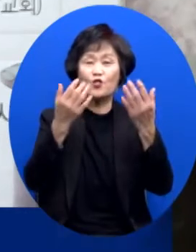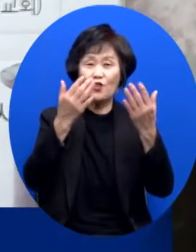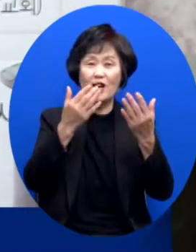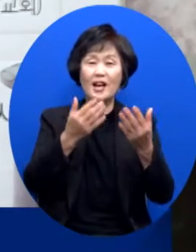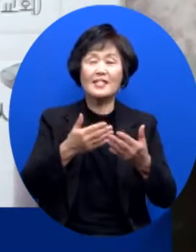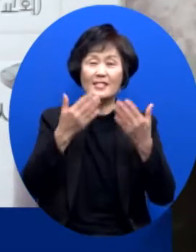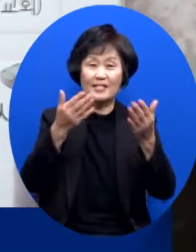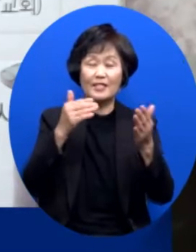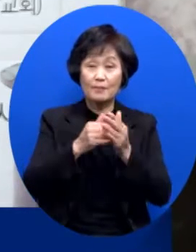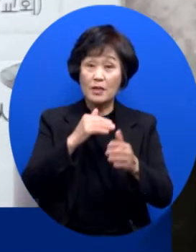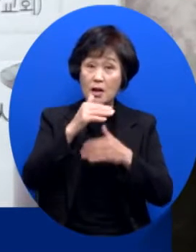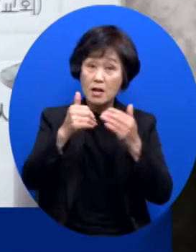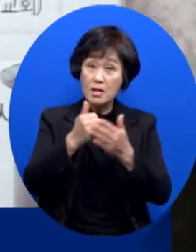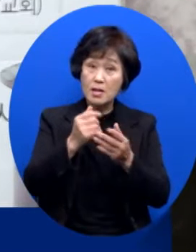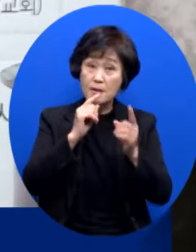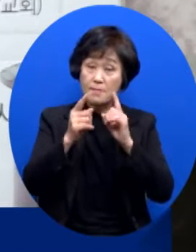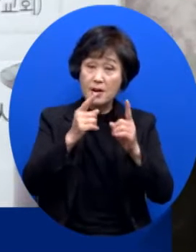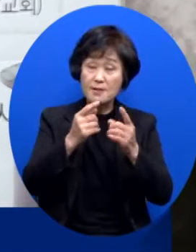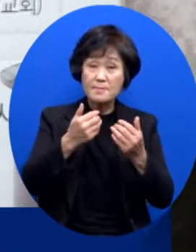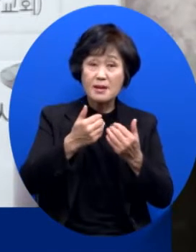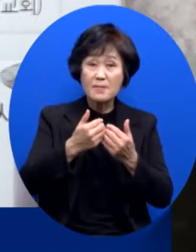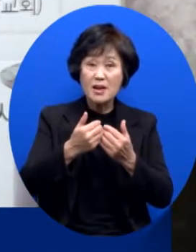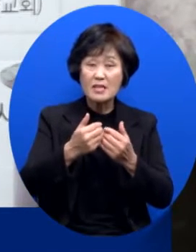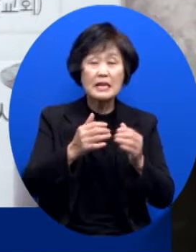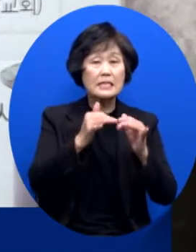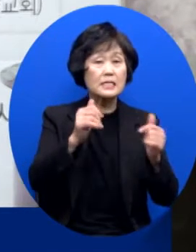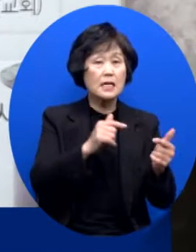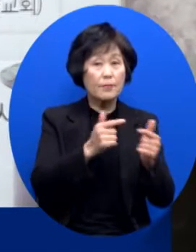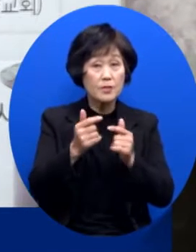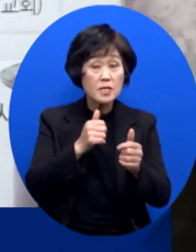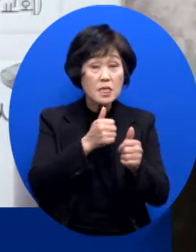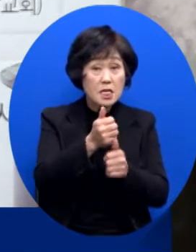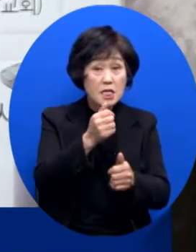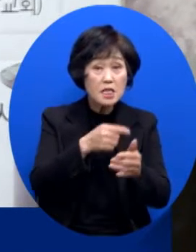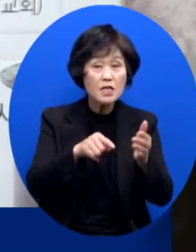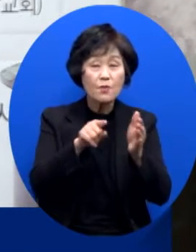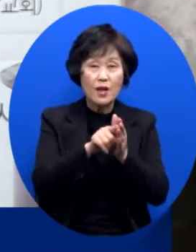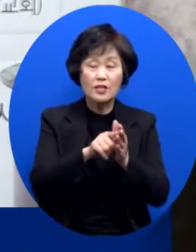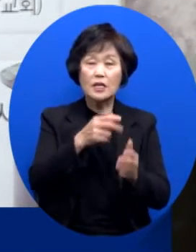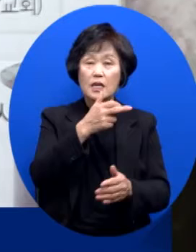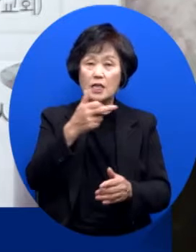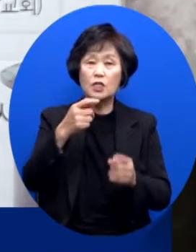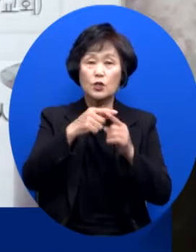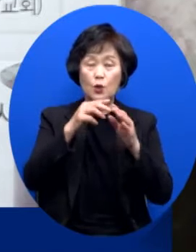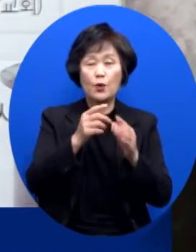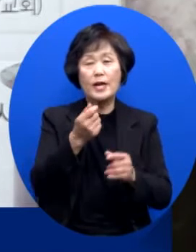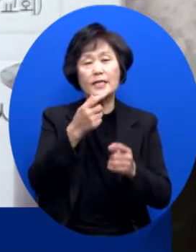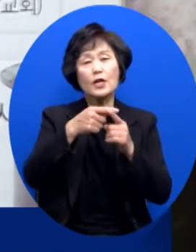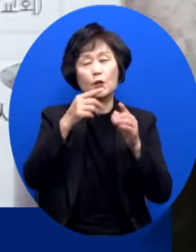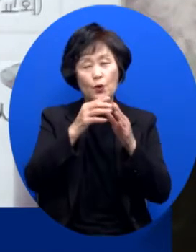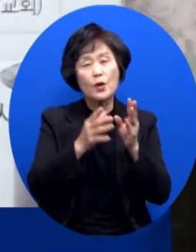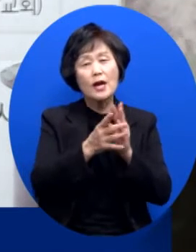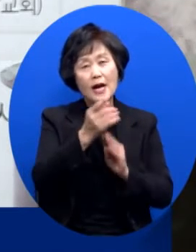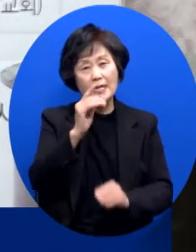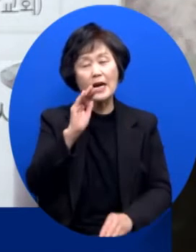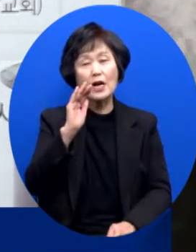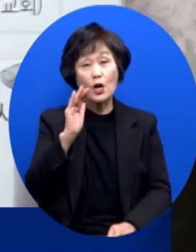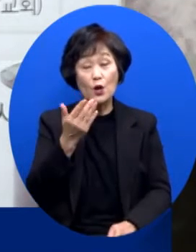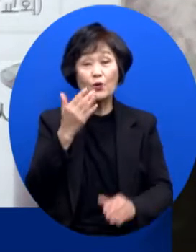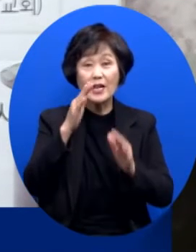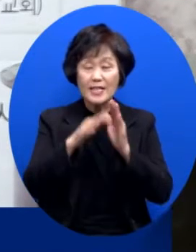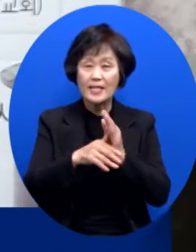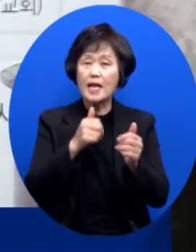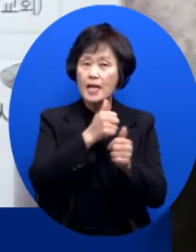말씀에 적대하는 이런 무리들을 이길 수 있는 것은 큰 교회와 작은 교회가 하나가 될 때 우리가